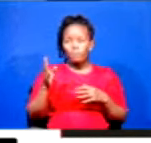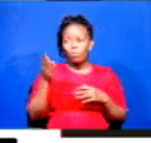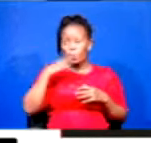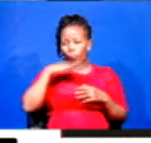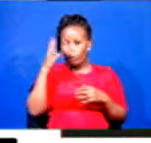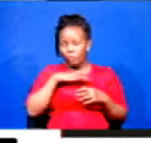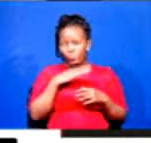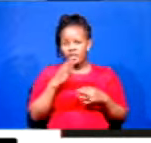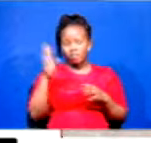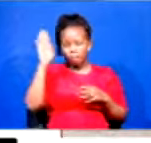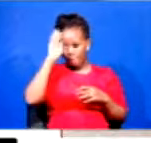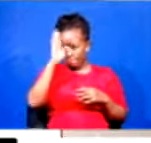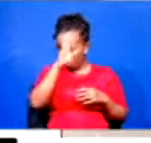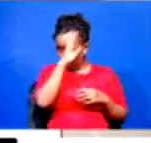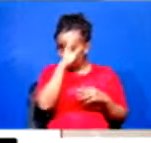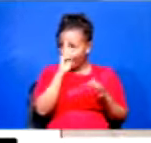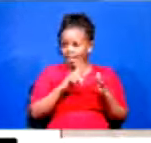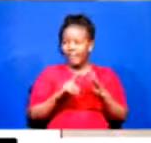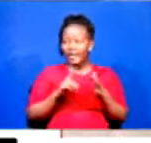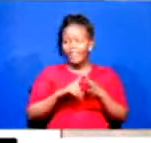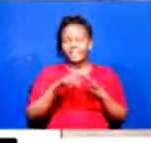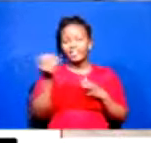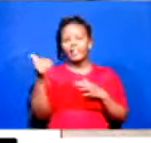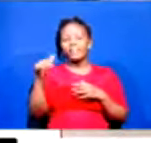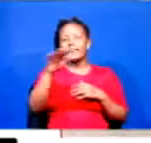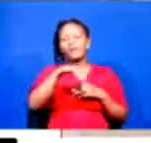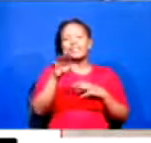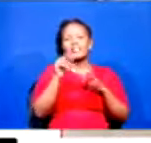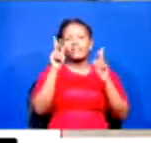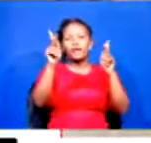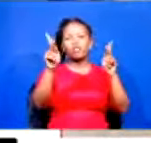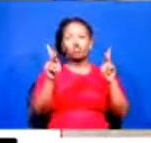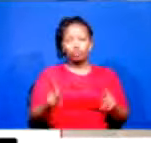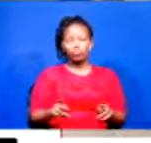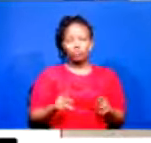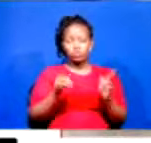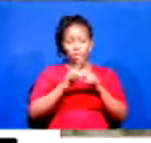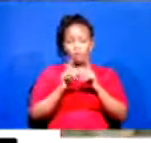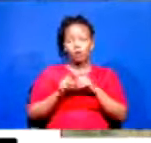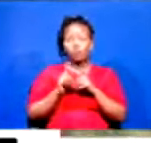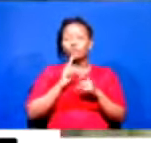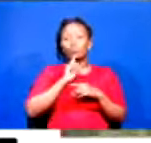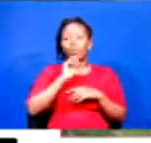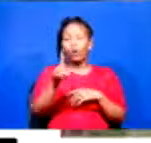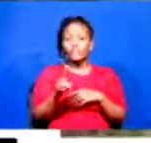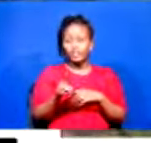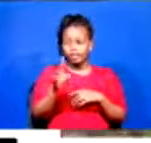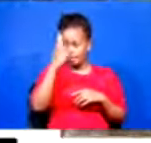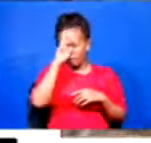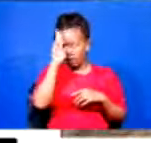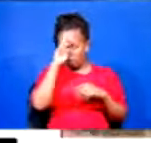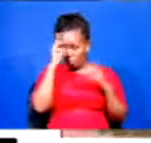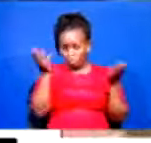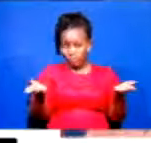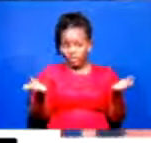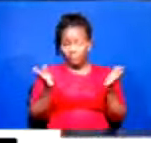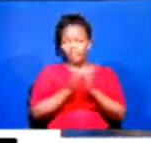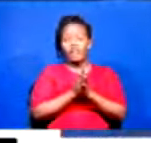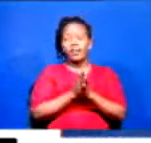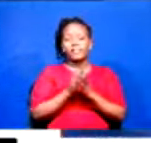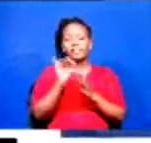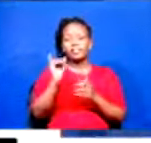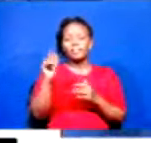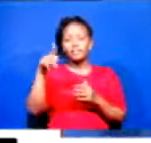Mashariki, na mtaa wa Arina mjini Kisumu. Mamlaka hiyo imetoa wito kwa huduma ya polisi na tume ya huduma ya polisi